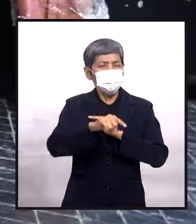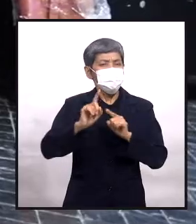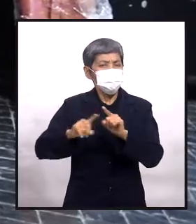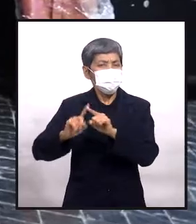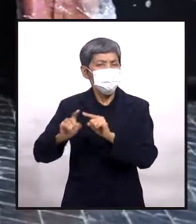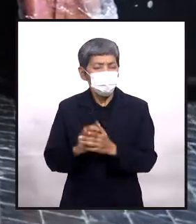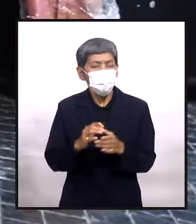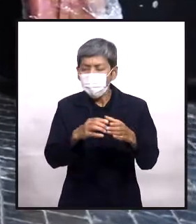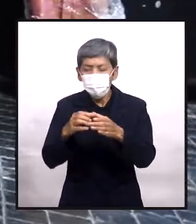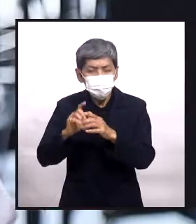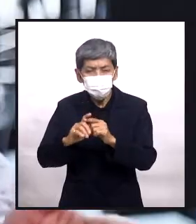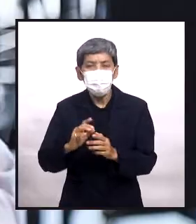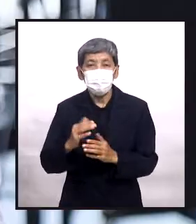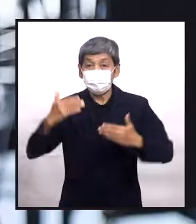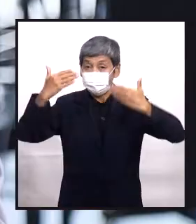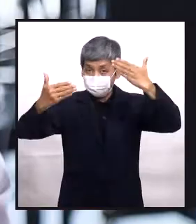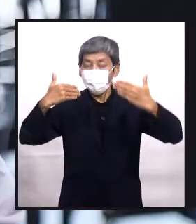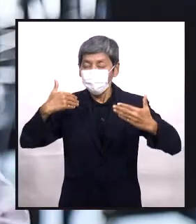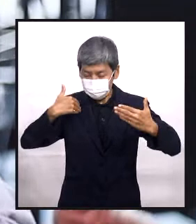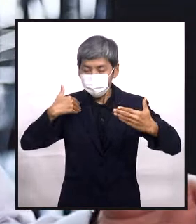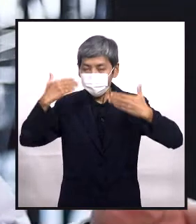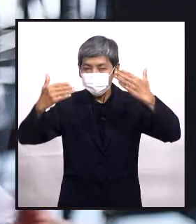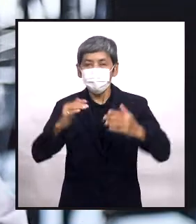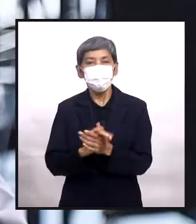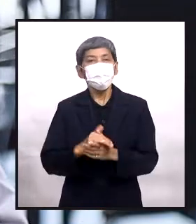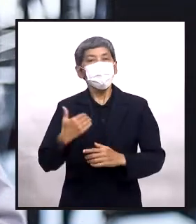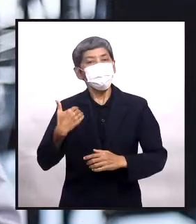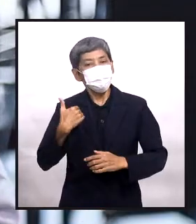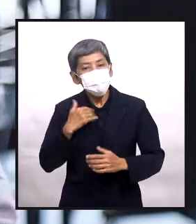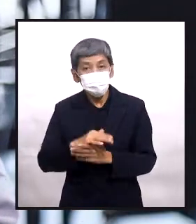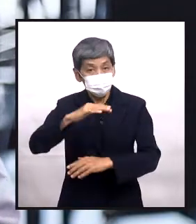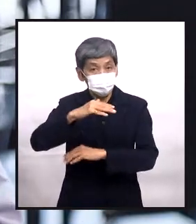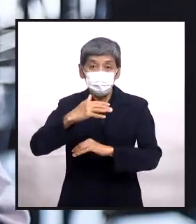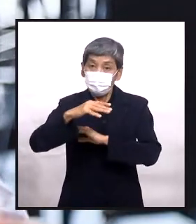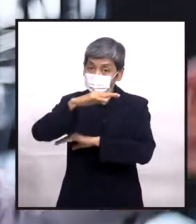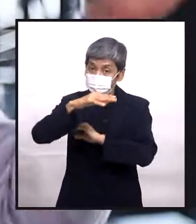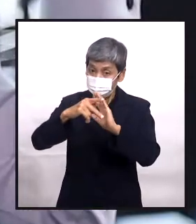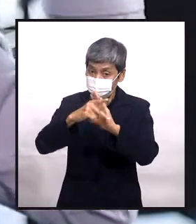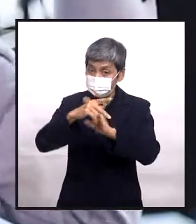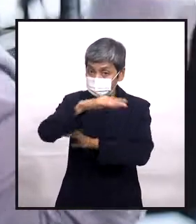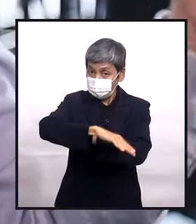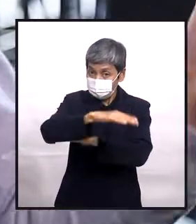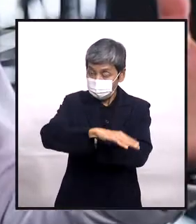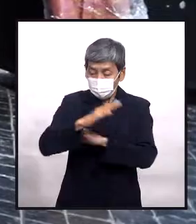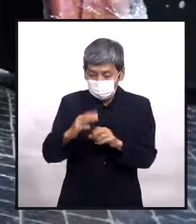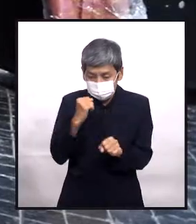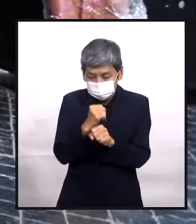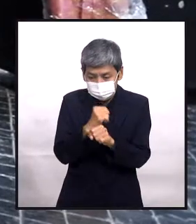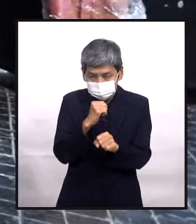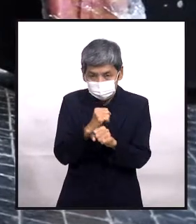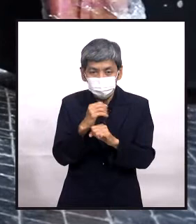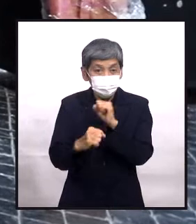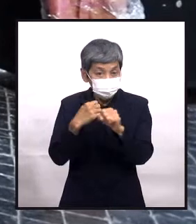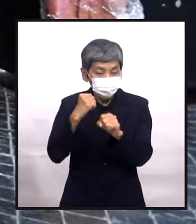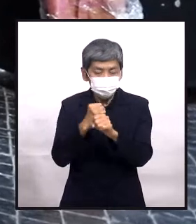ทุกกลุ่มเลย ทุกกลุ่มเลยทุกกลุ่มนะฮะก็แล้วแต่กิจกรรมด้วยอย่างวันพฤหัสย้อนเย็นเนี่ยก็จะเป็นกลุ่มพวกที่ทำงานแถวนี้ตอนหลัง